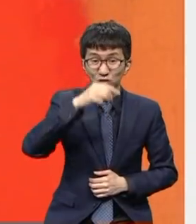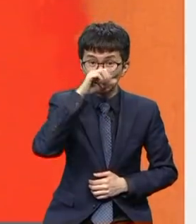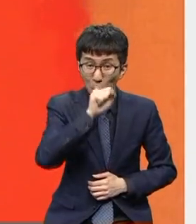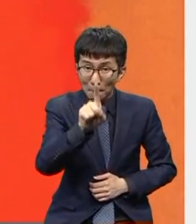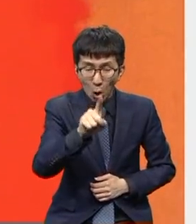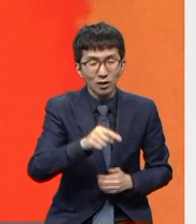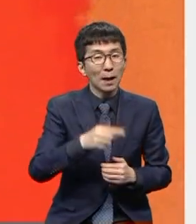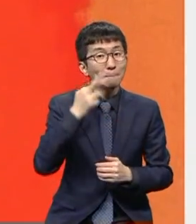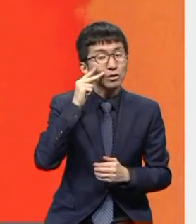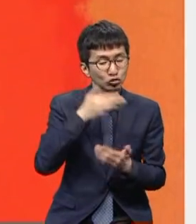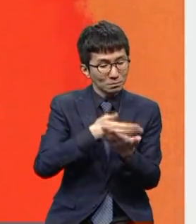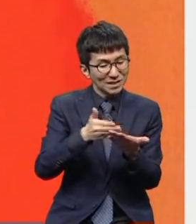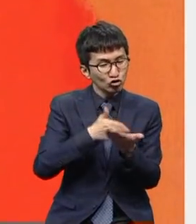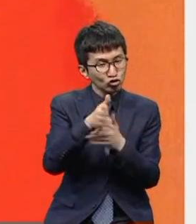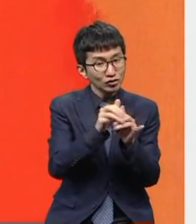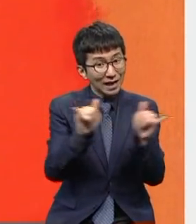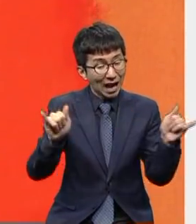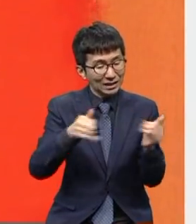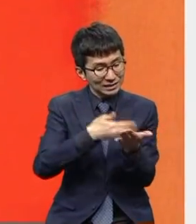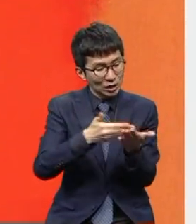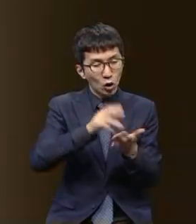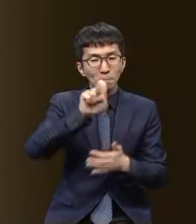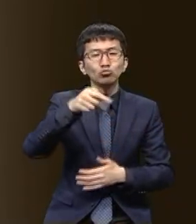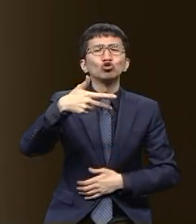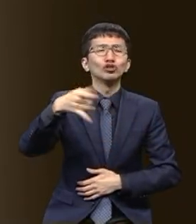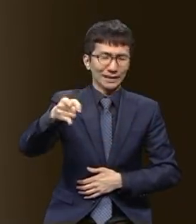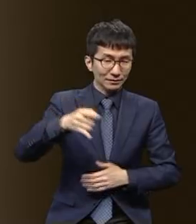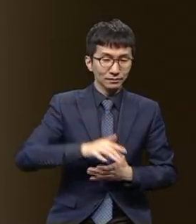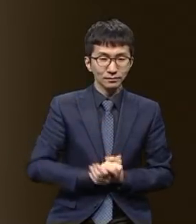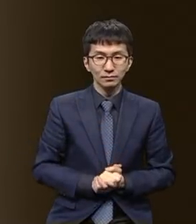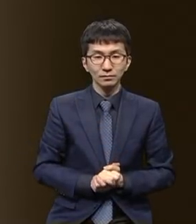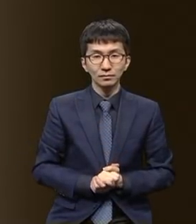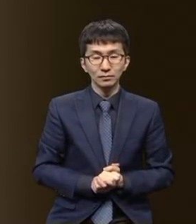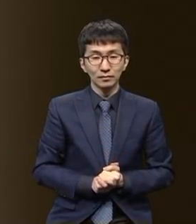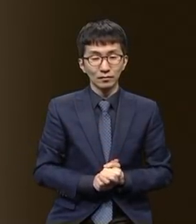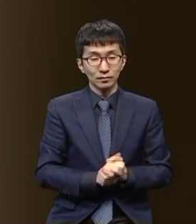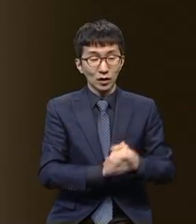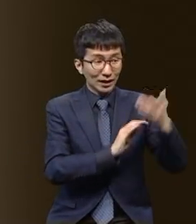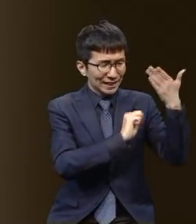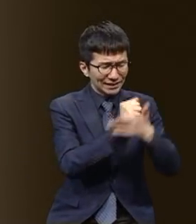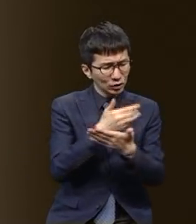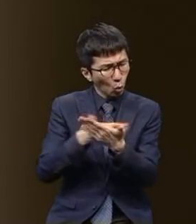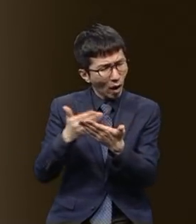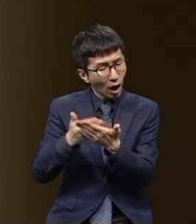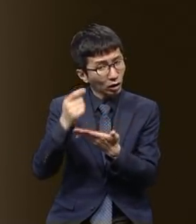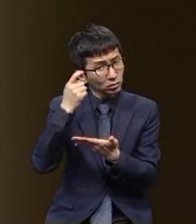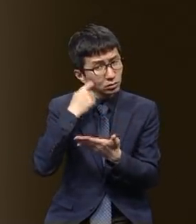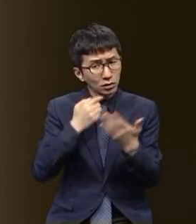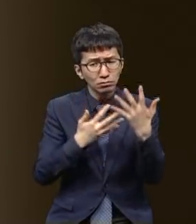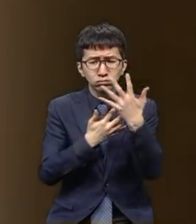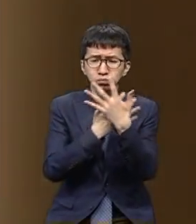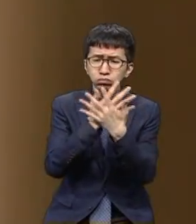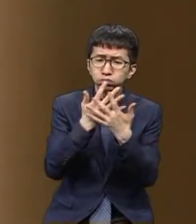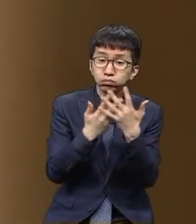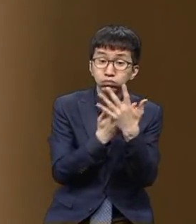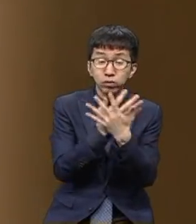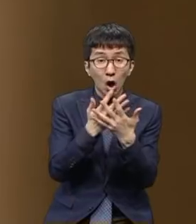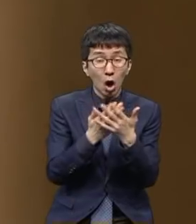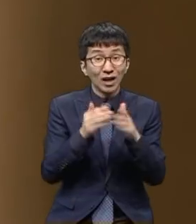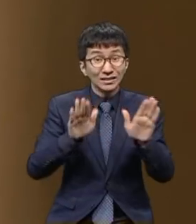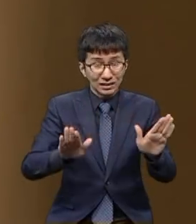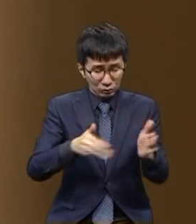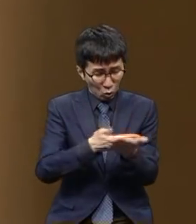현대미술 거장 마크 로스코의 무제, 사진과 회화의 경계를 넘나들며 현존 최고 화가로